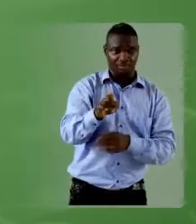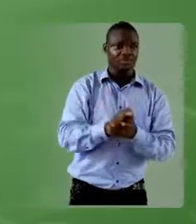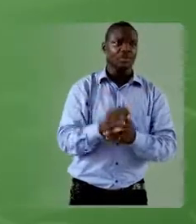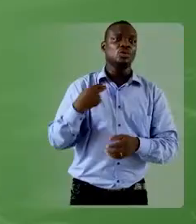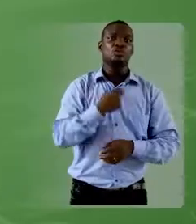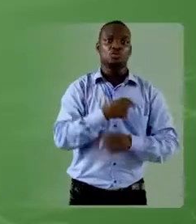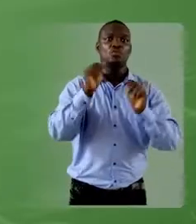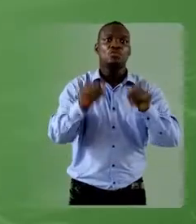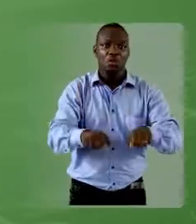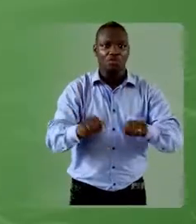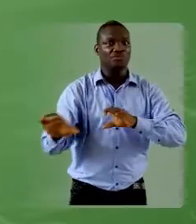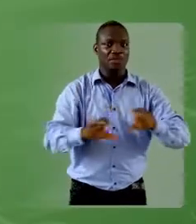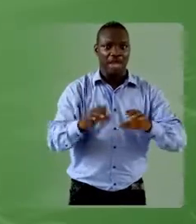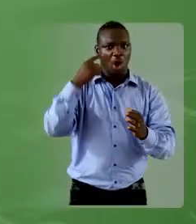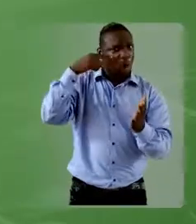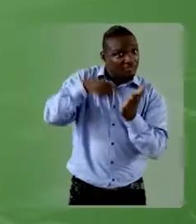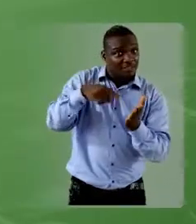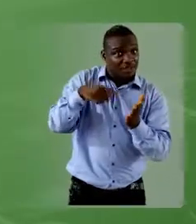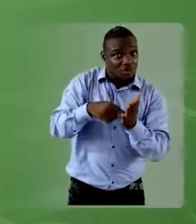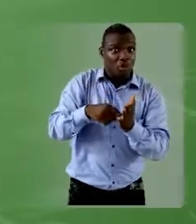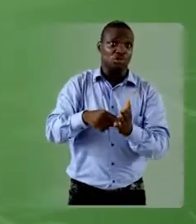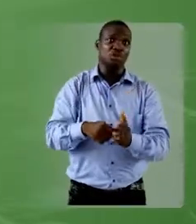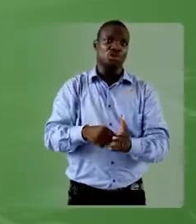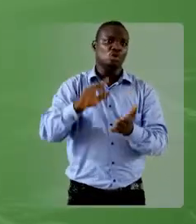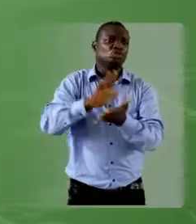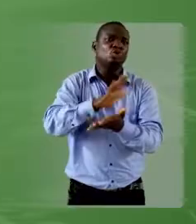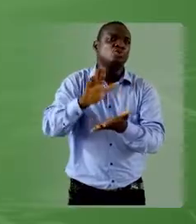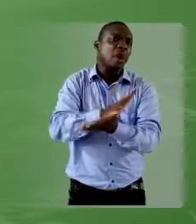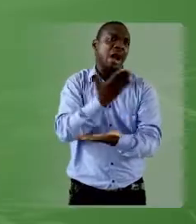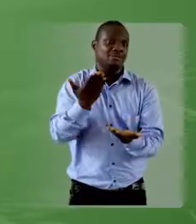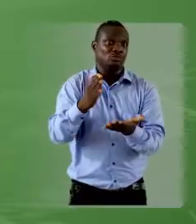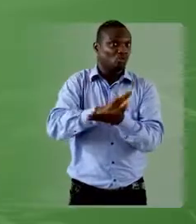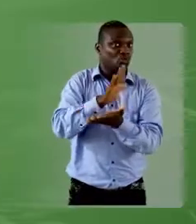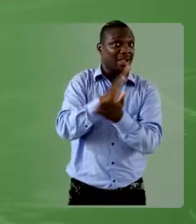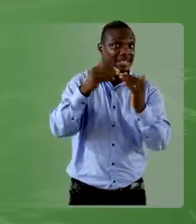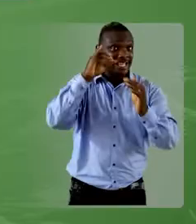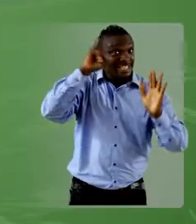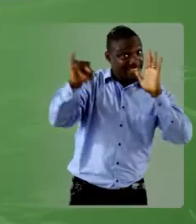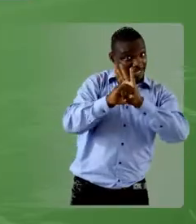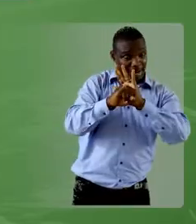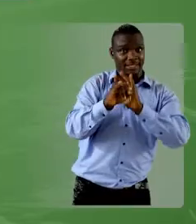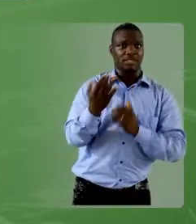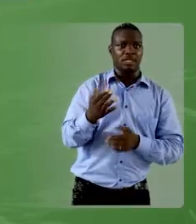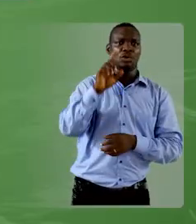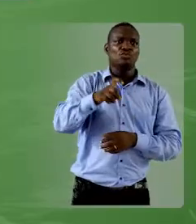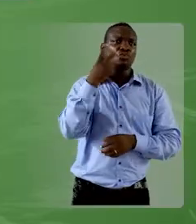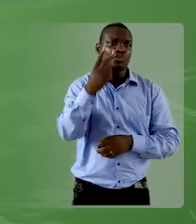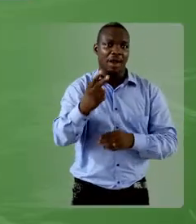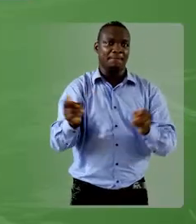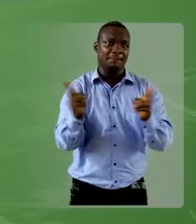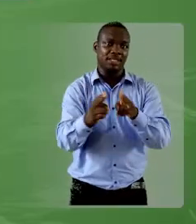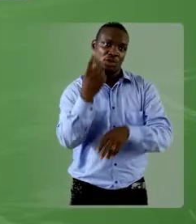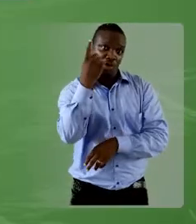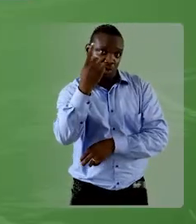faire une observation de document. C'est bien. Donc, on note en petit 1, observation de